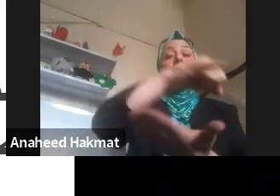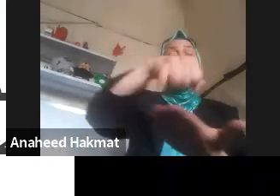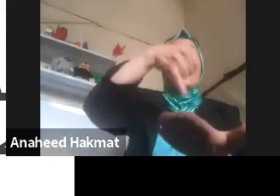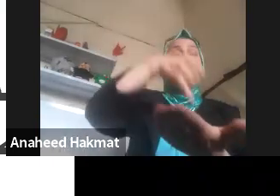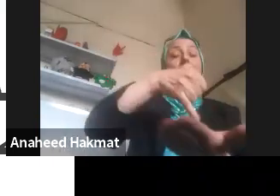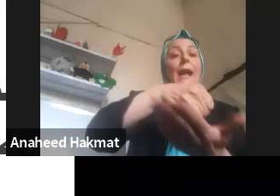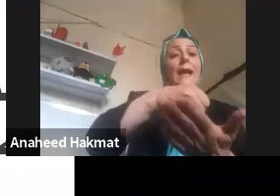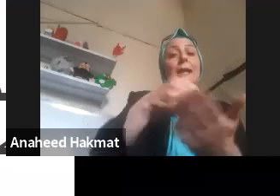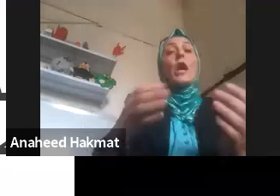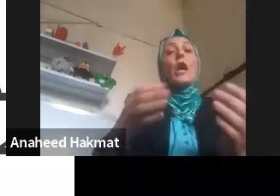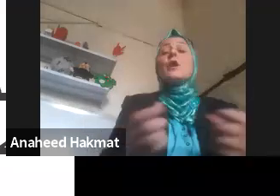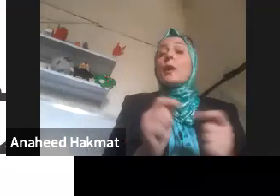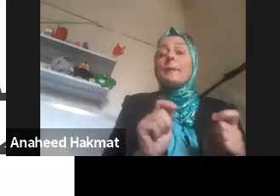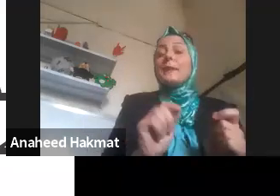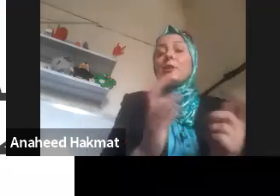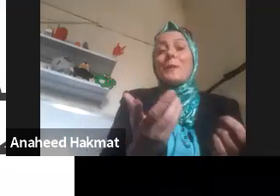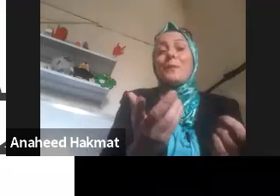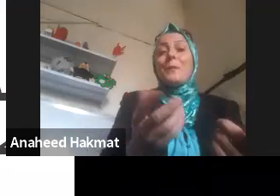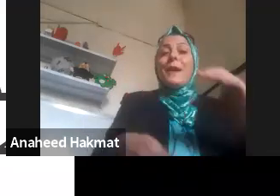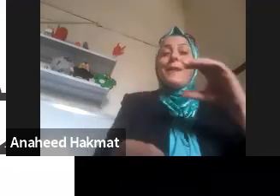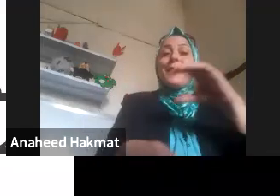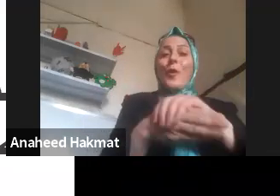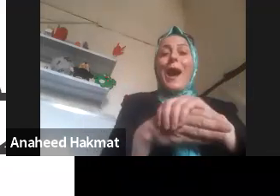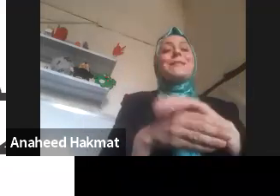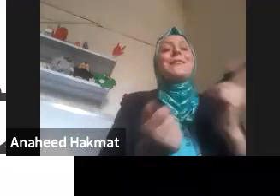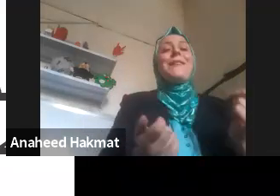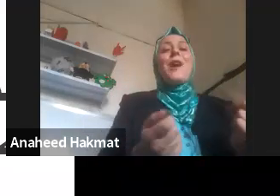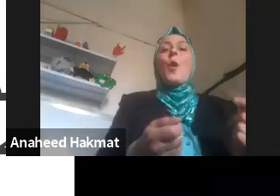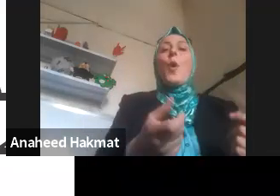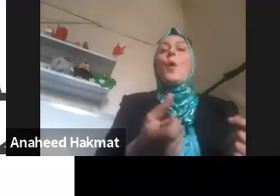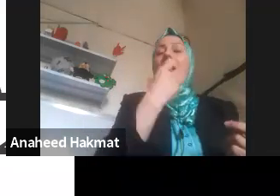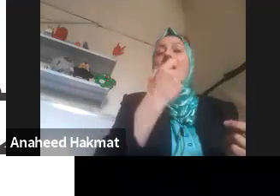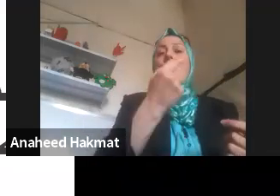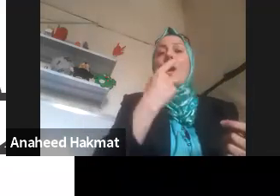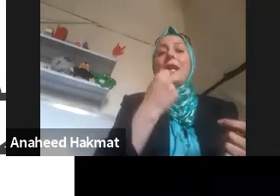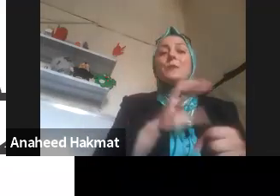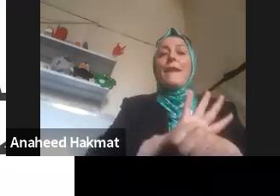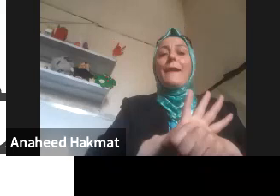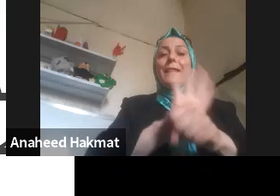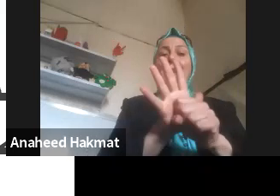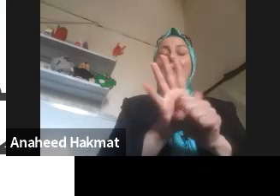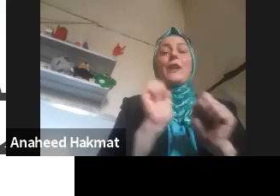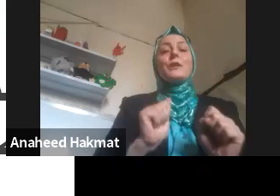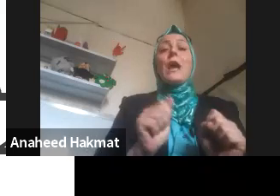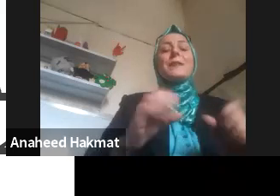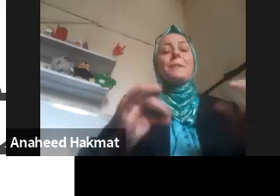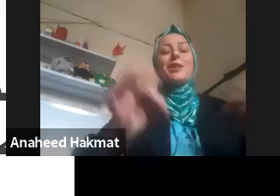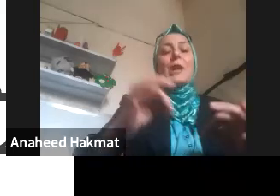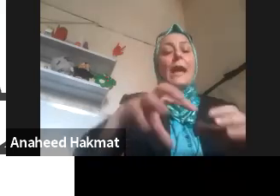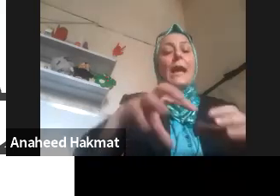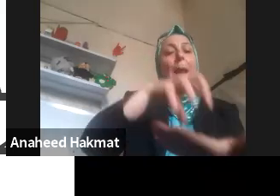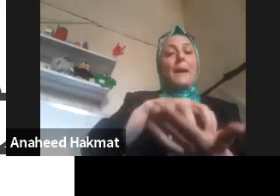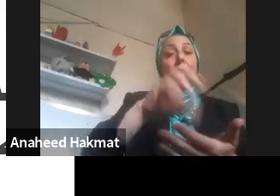منا لعملية تعقيم كثير أعمق حسب الإجراءات المحلية. كثير مهم ننتبه لتوريد